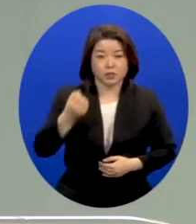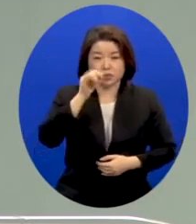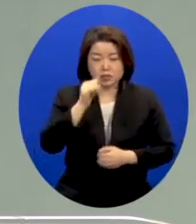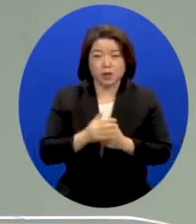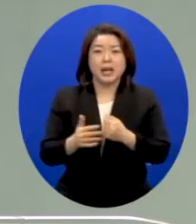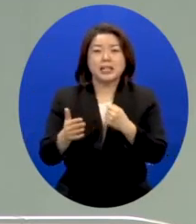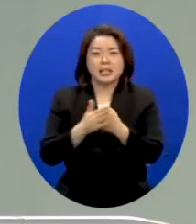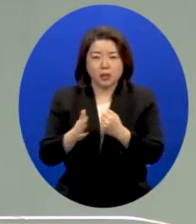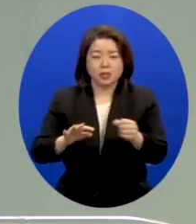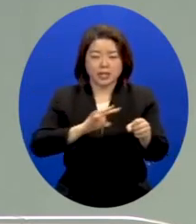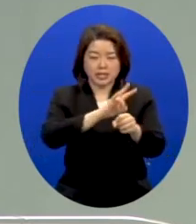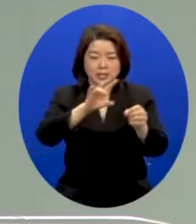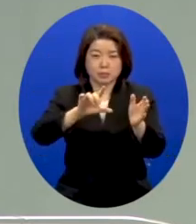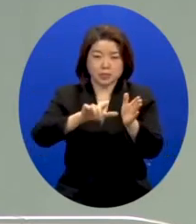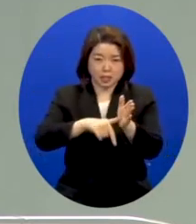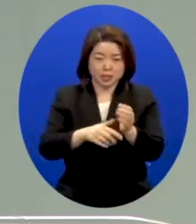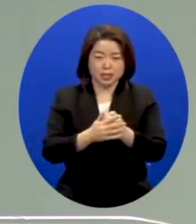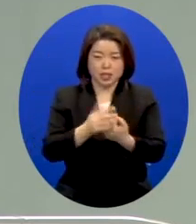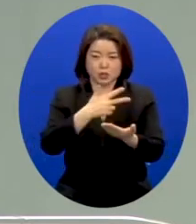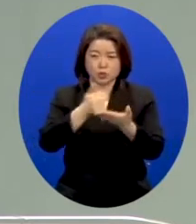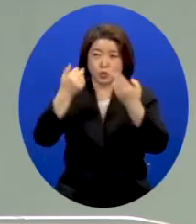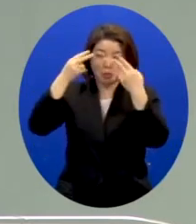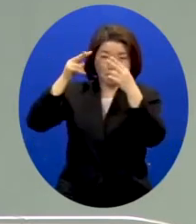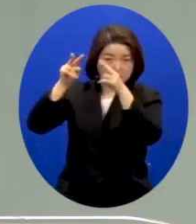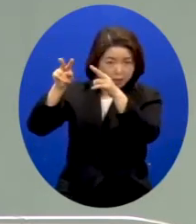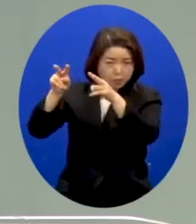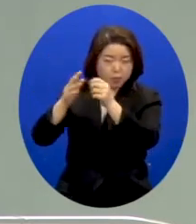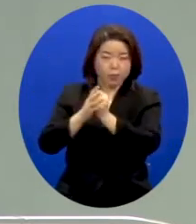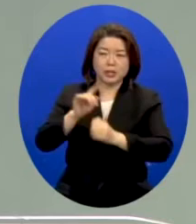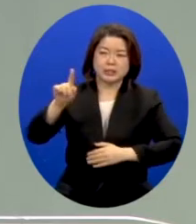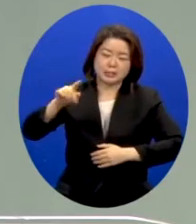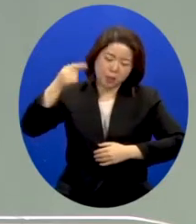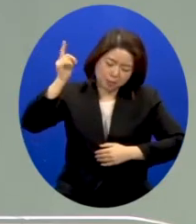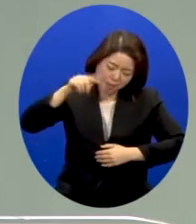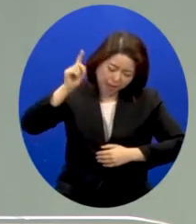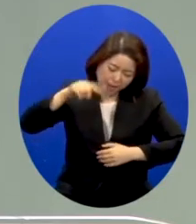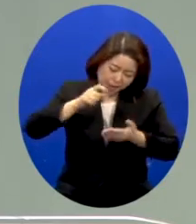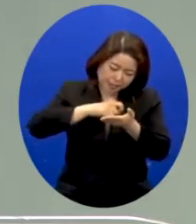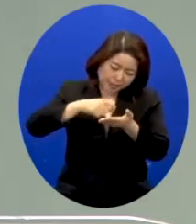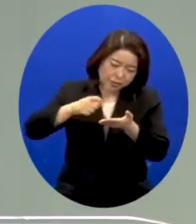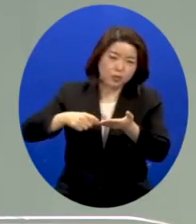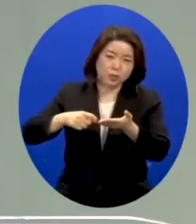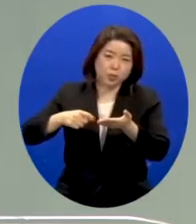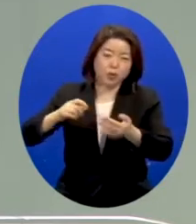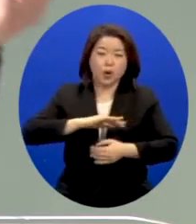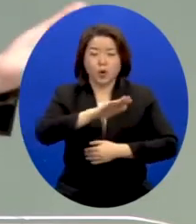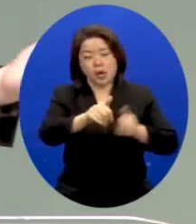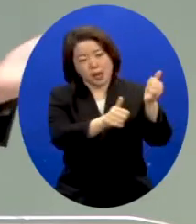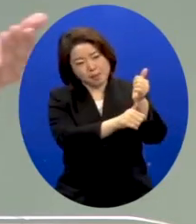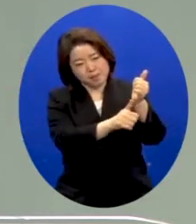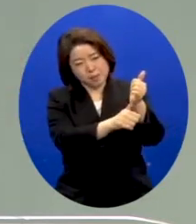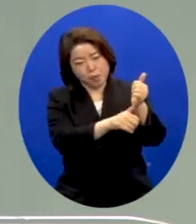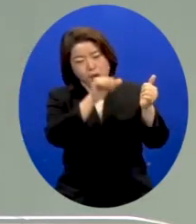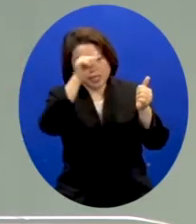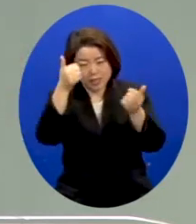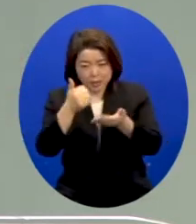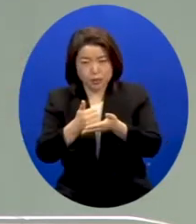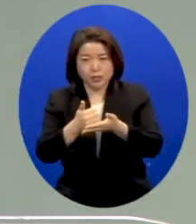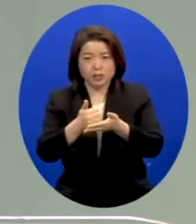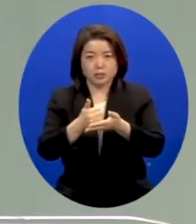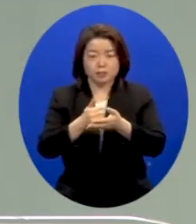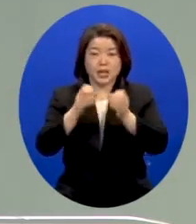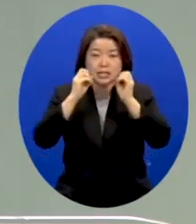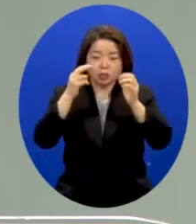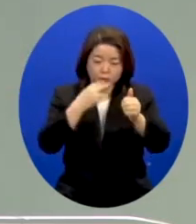그래서 제가 24시간 주님을 바라보며 그것을 매일 기로 쓰고 그것을 우리부 목사님들과 장로 년들과 우리